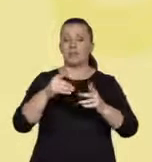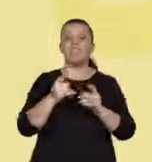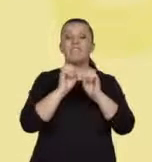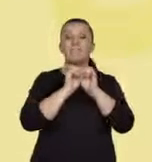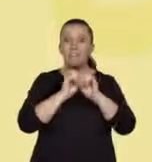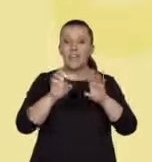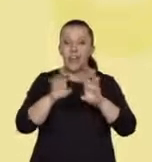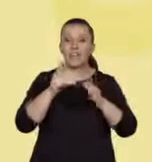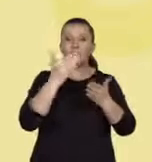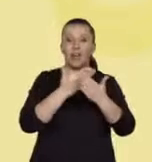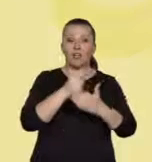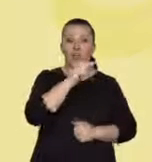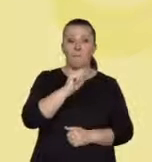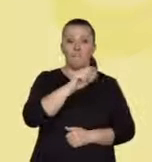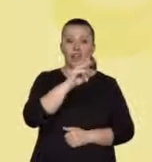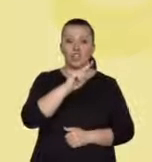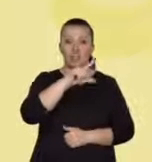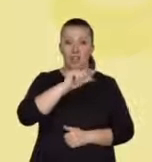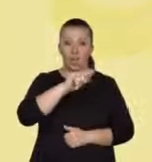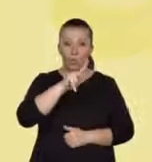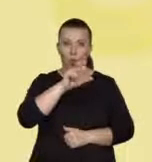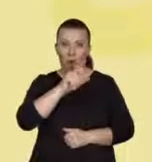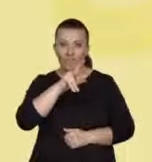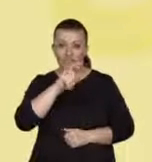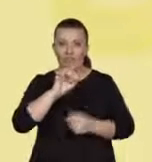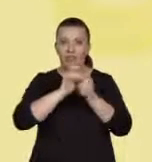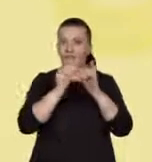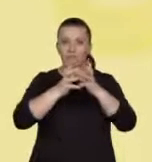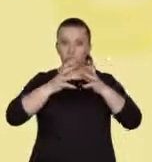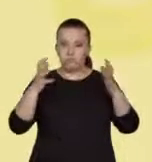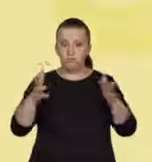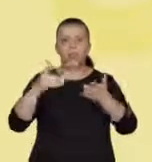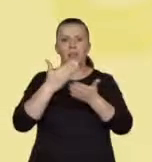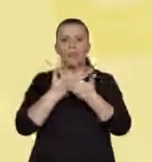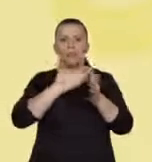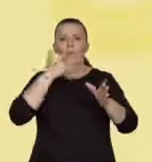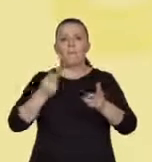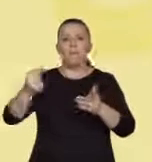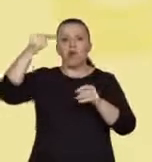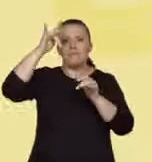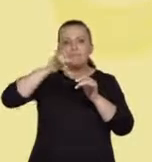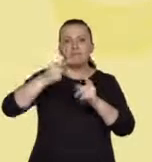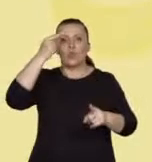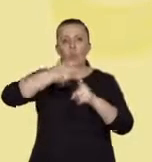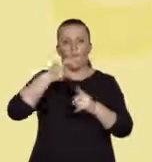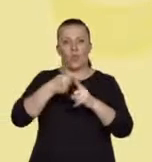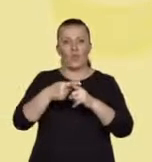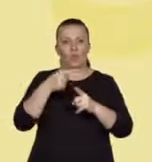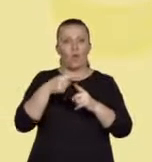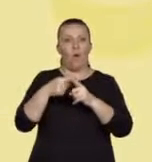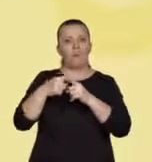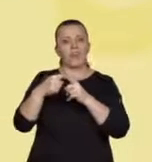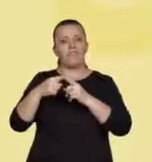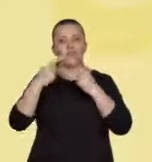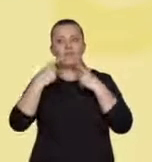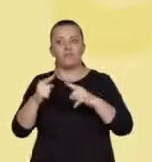dlaczego parzydełkowce, nawet te o dużych rozmiarach ciała, nie wykształcają wyspecjalizowanych narządów wymiany gazowej. Oto